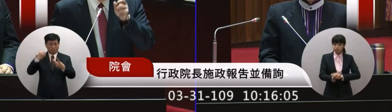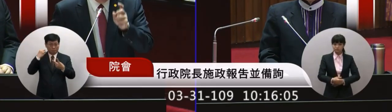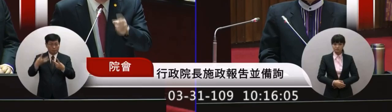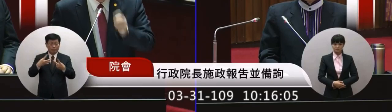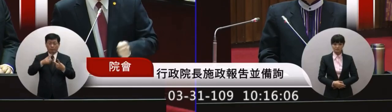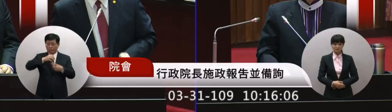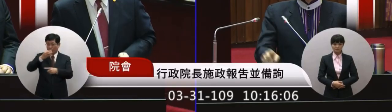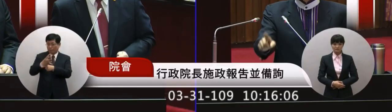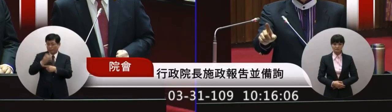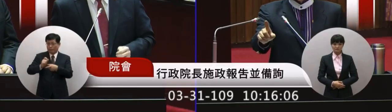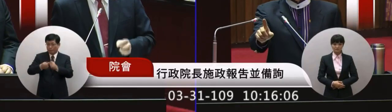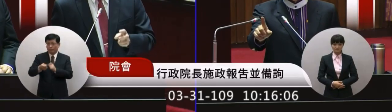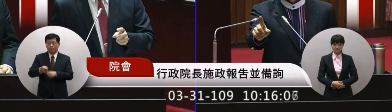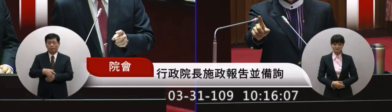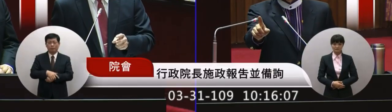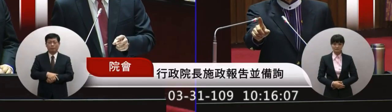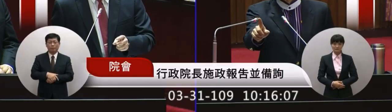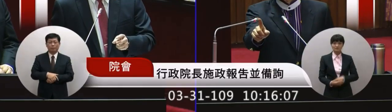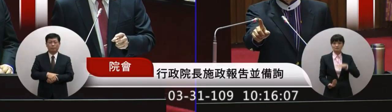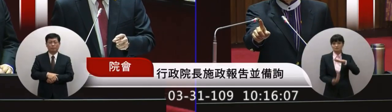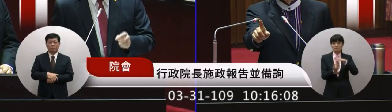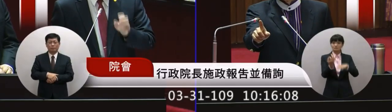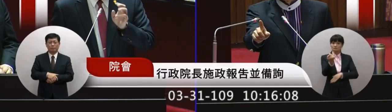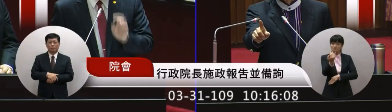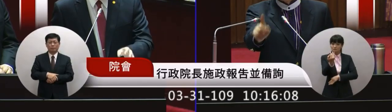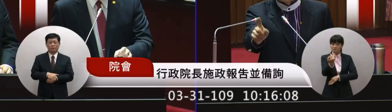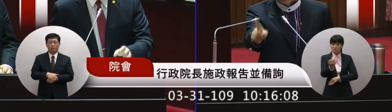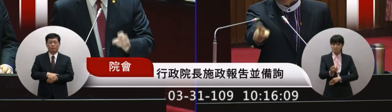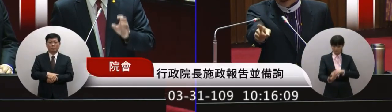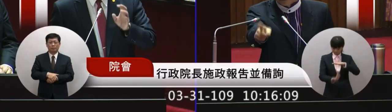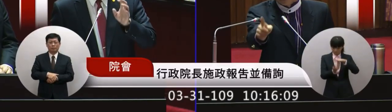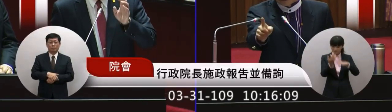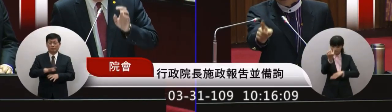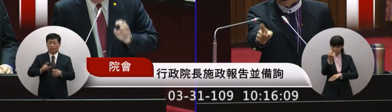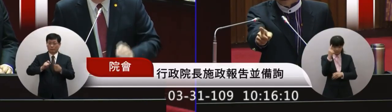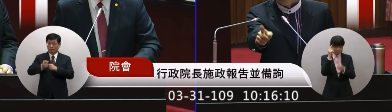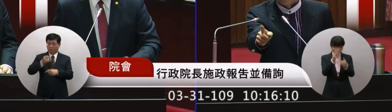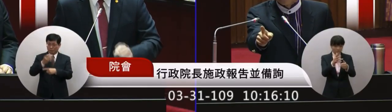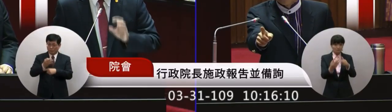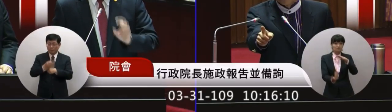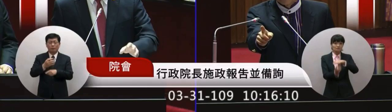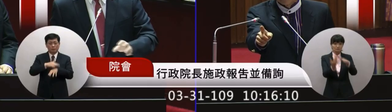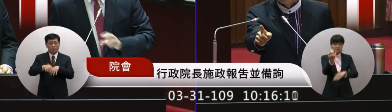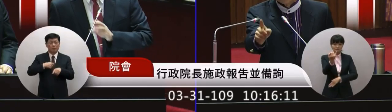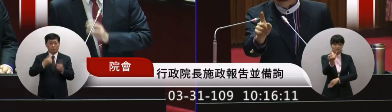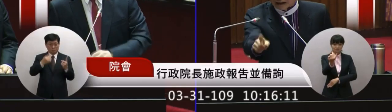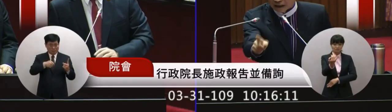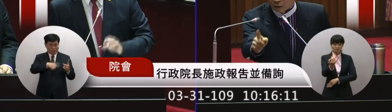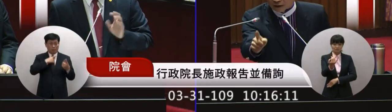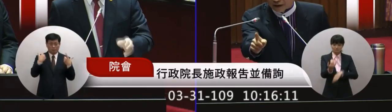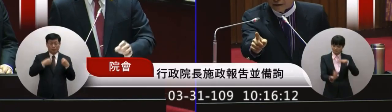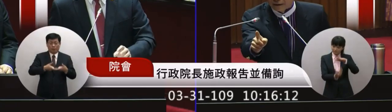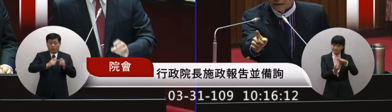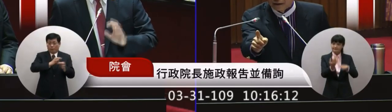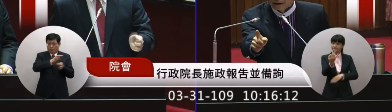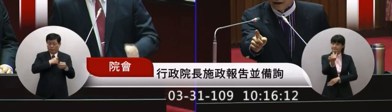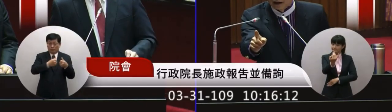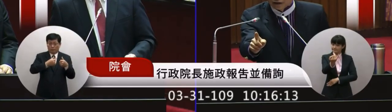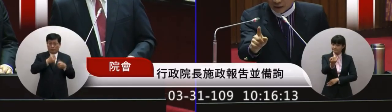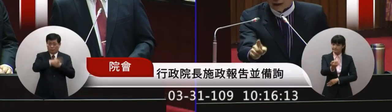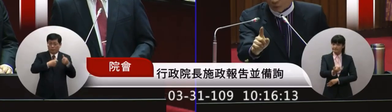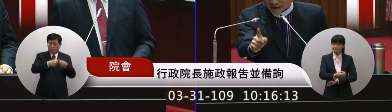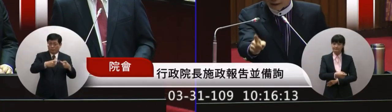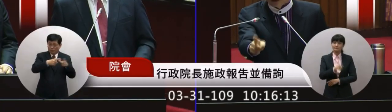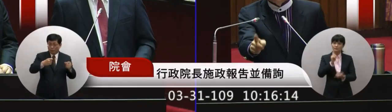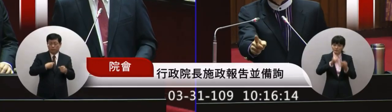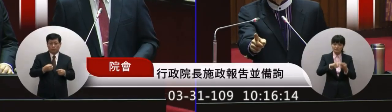做折扣券嘛。 上限偌济？ 这个折扣券 我定的 比这个振兴抵用券较济